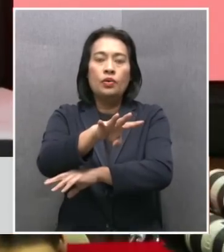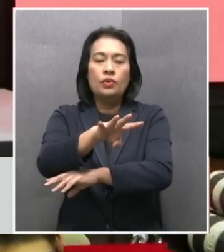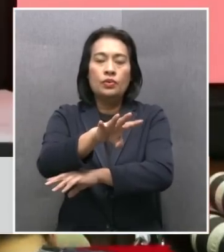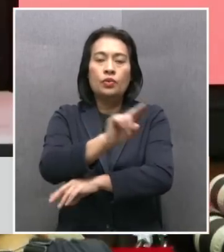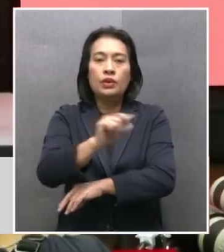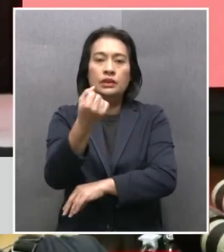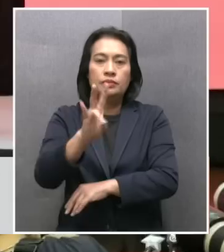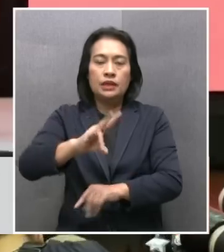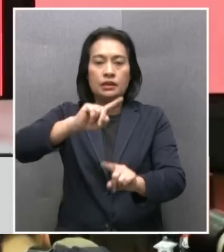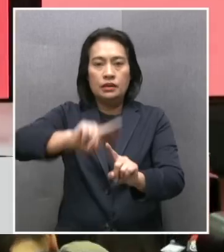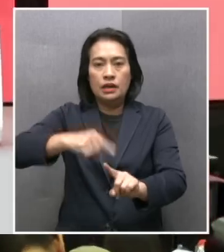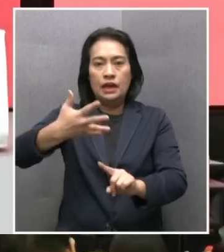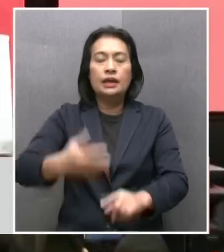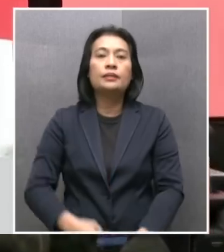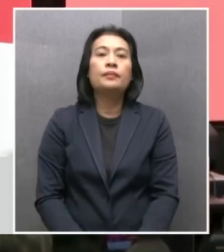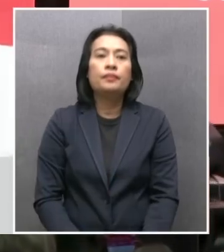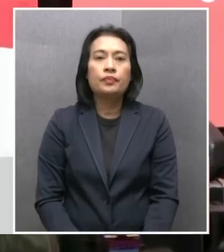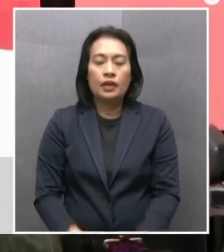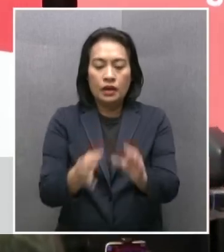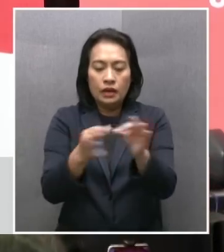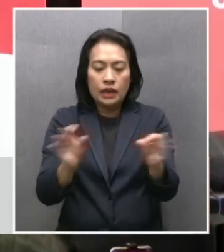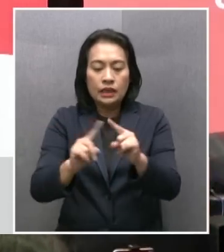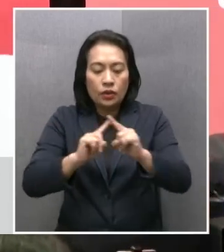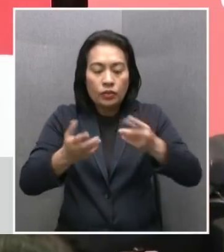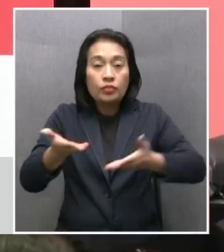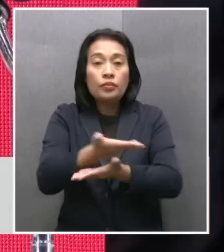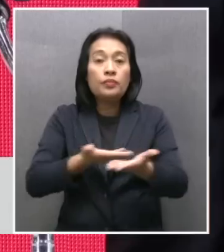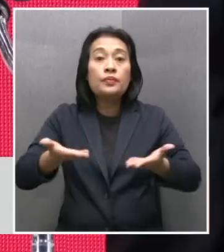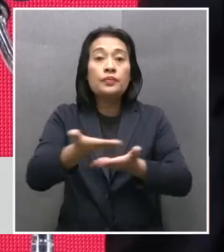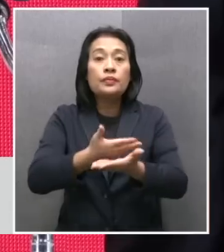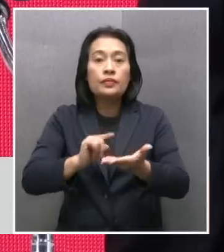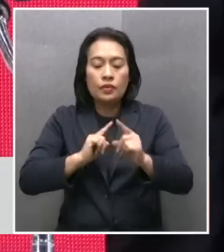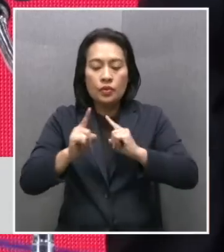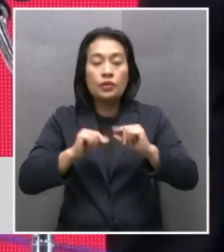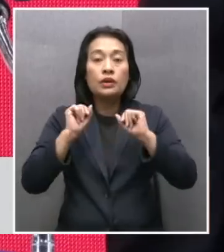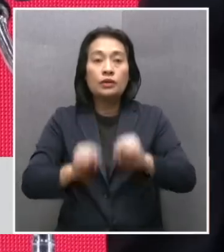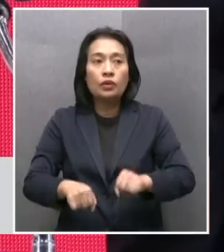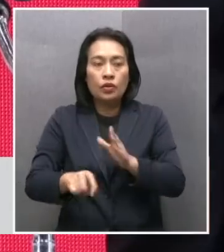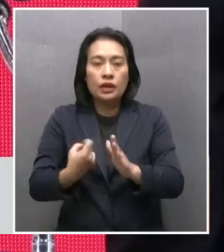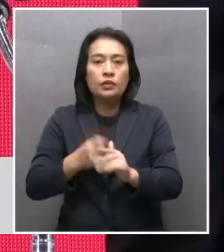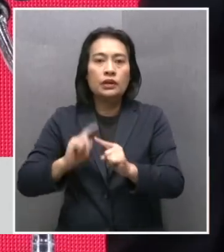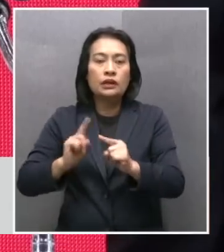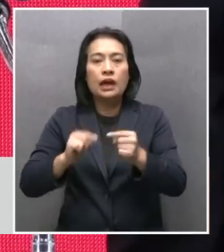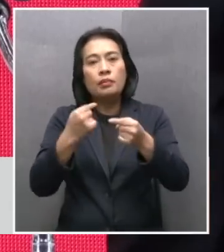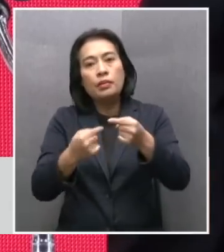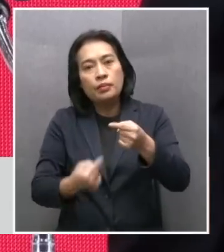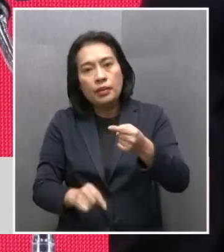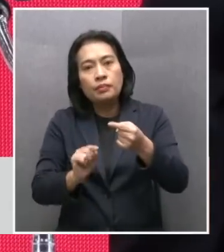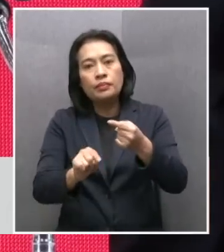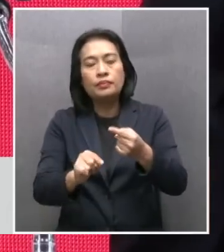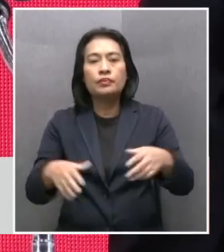ที่ 17พฤษภาคมโดยเนื้อหาสาระในการพูดคุยนะคาดว่าจะเป็นข้อตกลงเงื่อนไขต่างๆในการเข้าร่วม